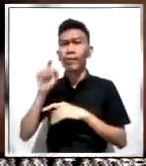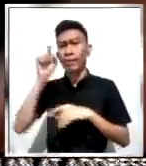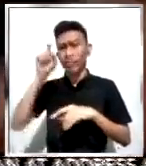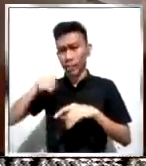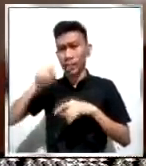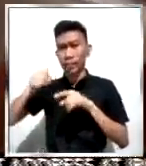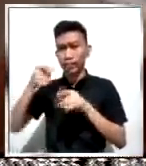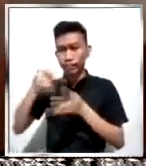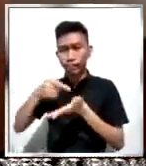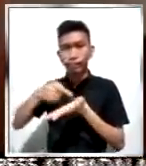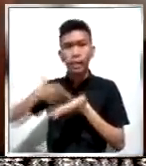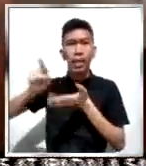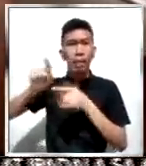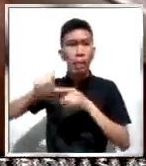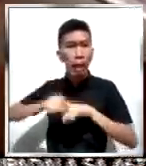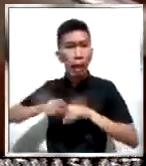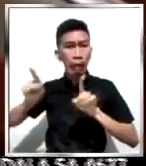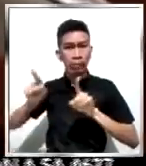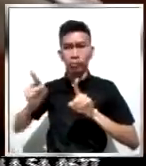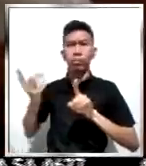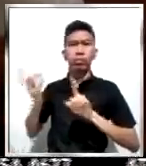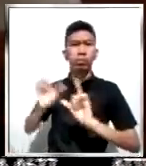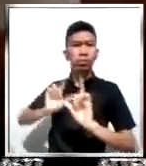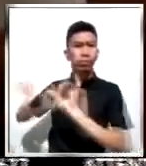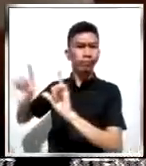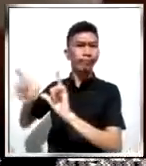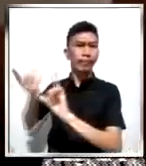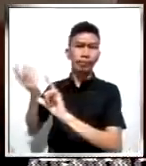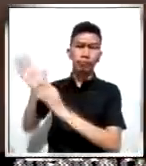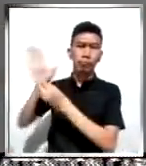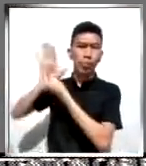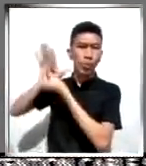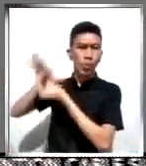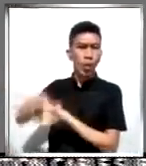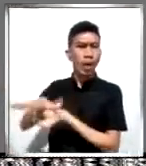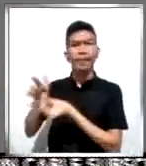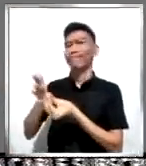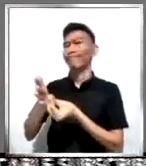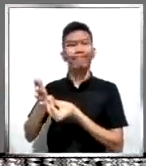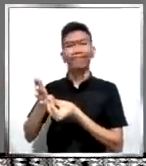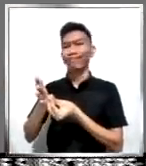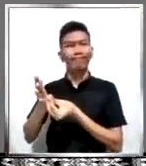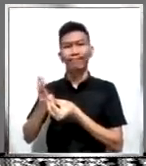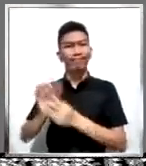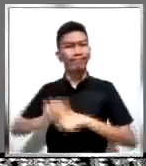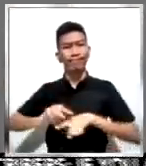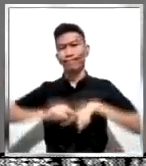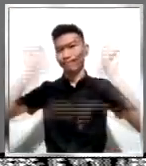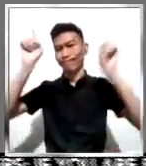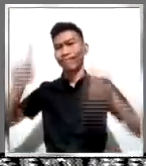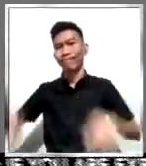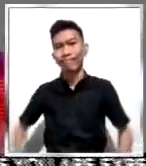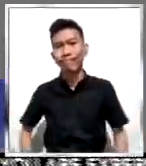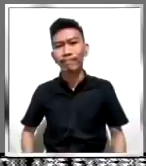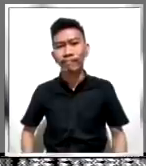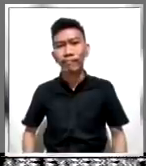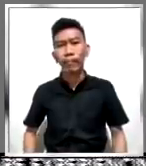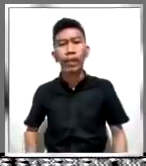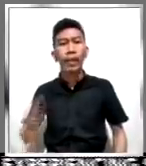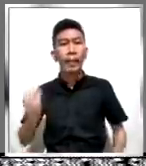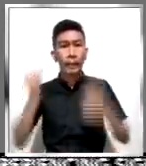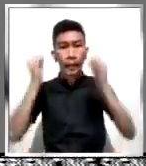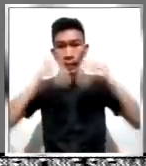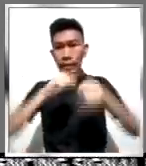Pero yung yurakan ng kanilang dangal ay iba na raw usapan. Nakalagay ko sa agreement. agreement nila doon bago ka po mag-loan